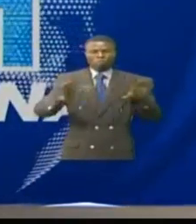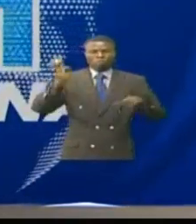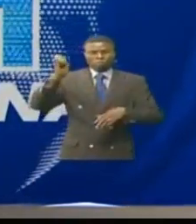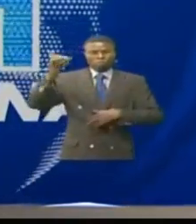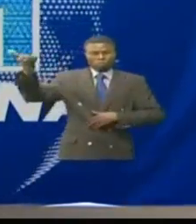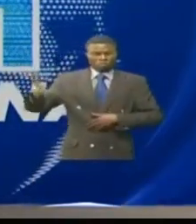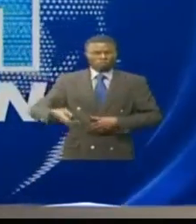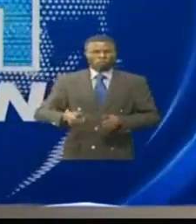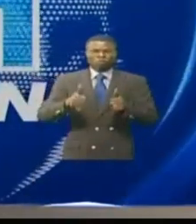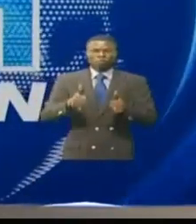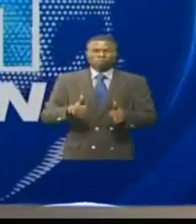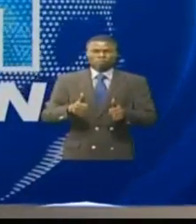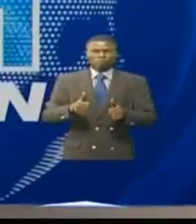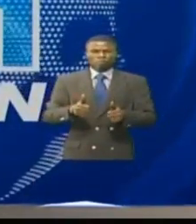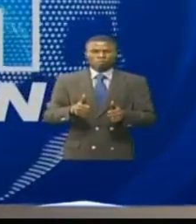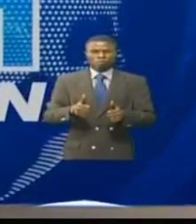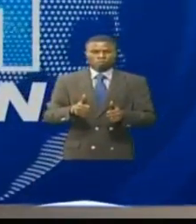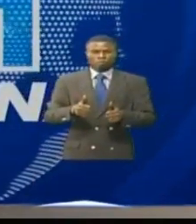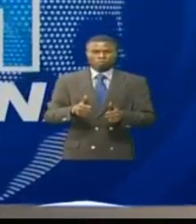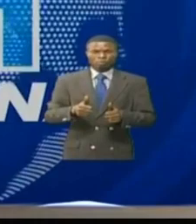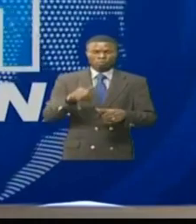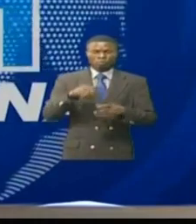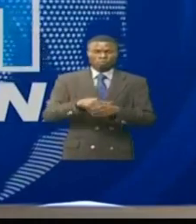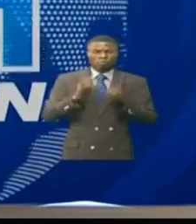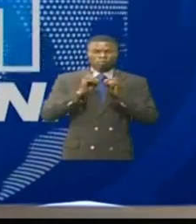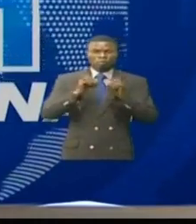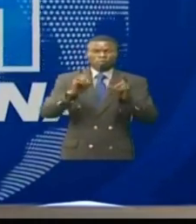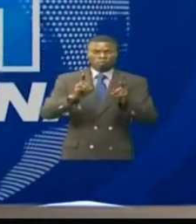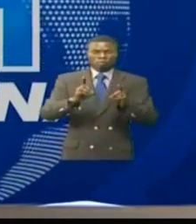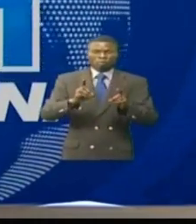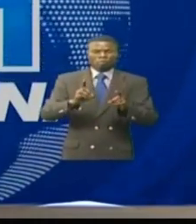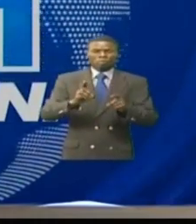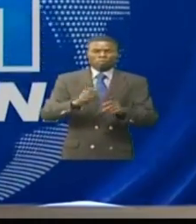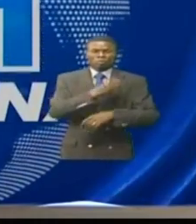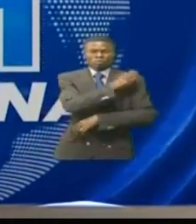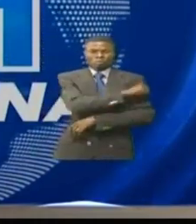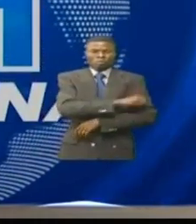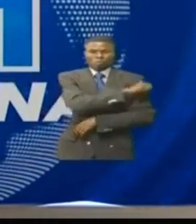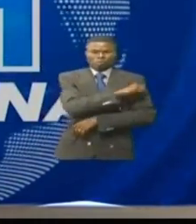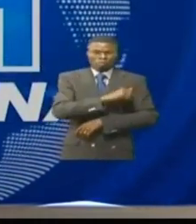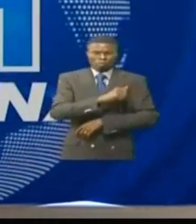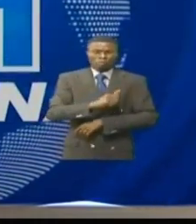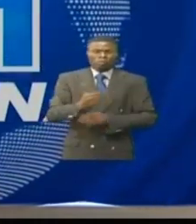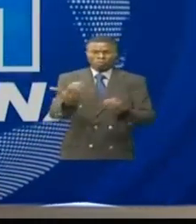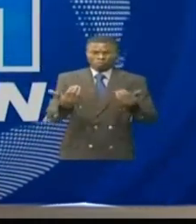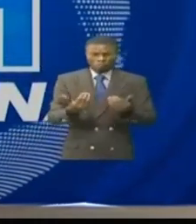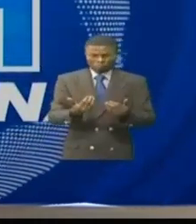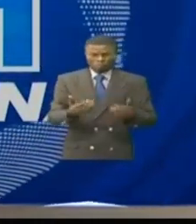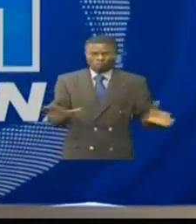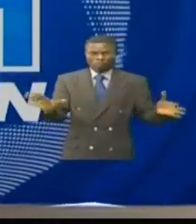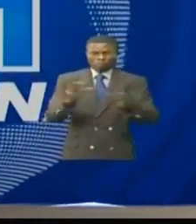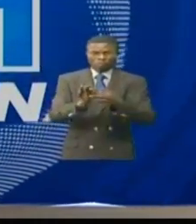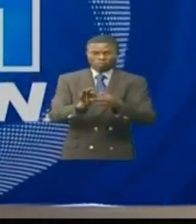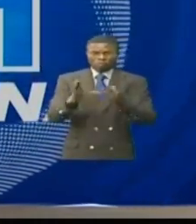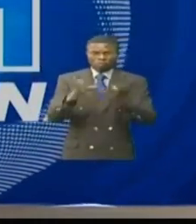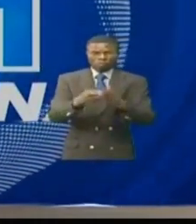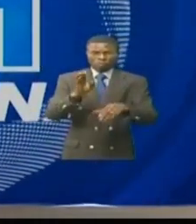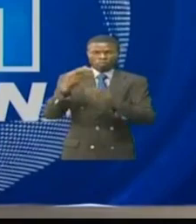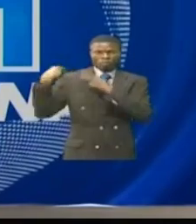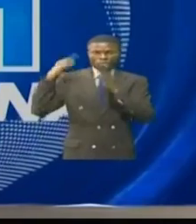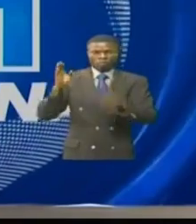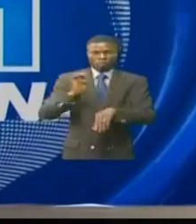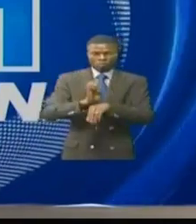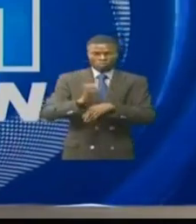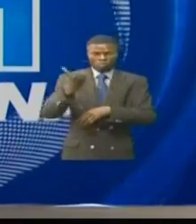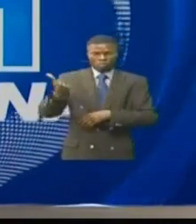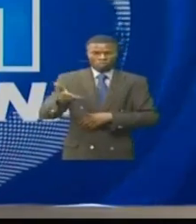chaleureux lui a été réservé. Dans son mot, Augustin Kabouya a émis le vœu de collaborer régulièrement avec les responsables.